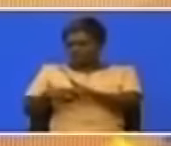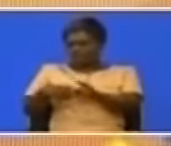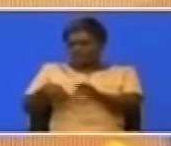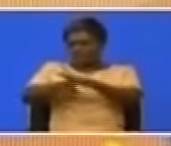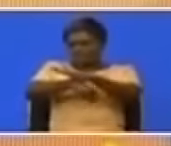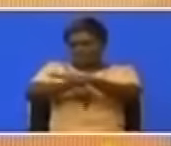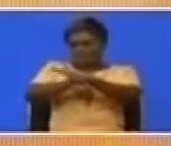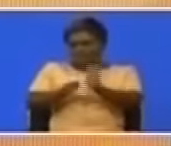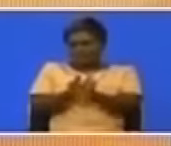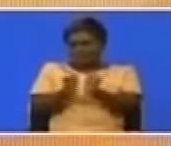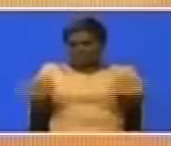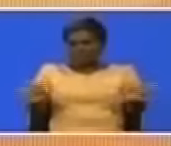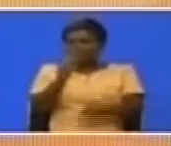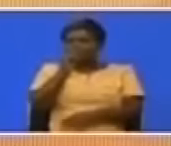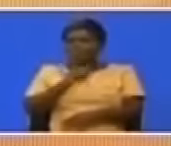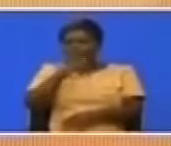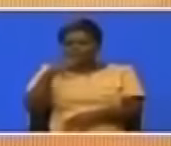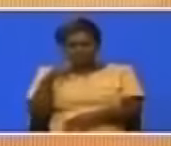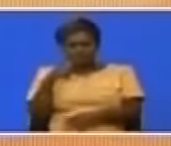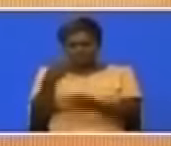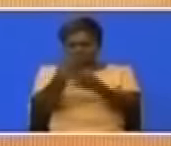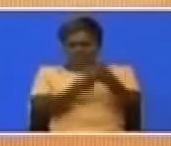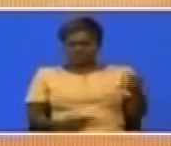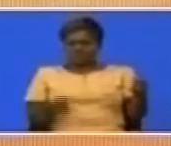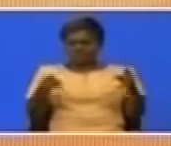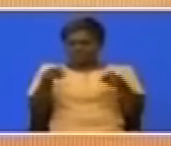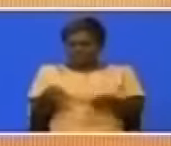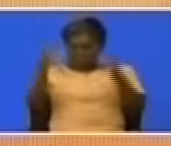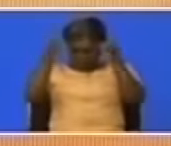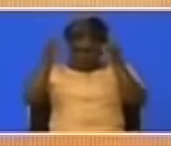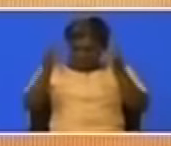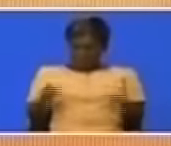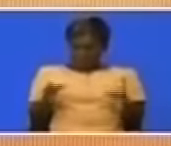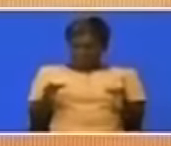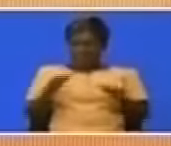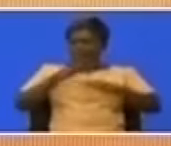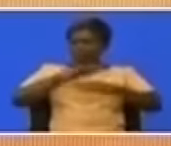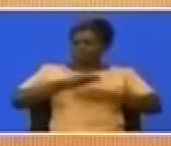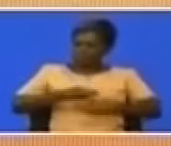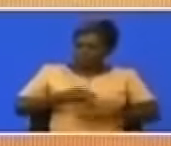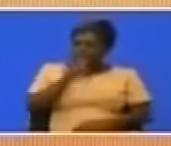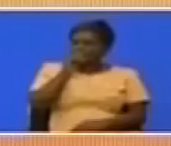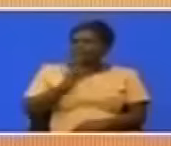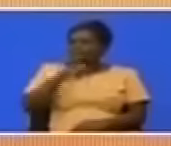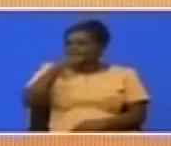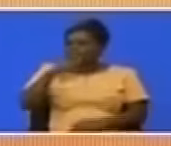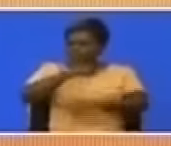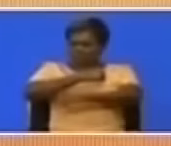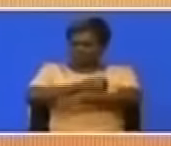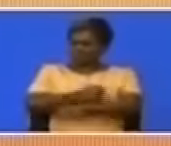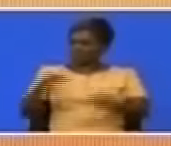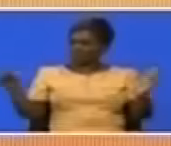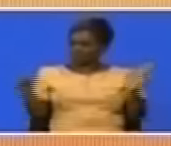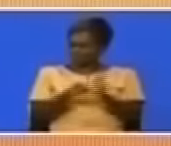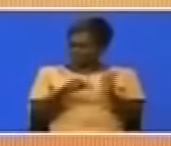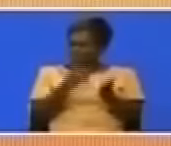msingi na zile za umma na vile vile shule za kibinafsi. Ijapokuwa hatua hii inaonekana kuwaridhisha wadau wa sekta ya shule binafsi, tatizo